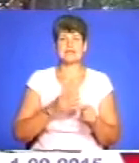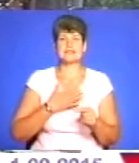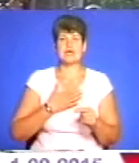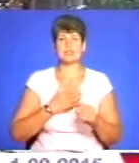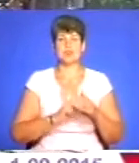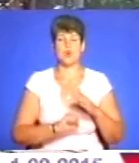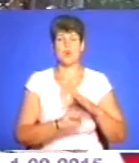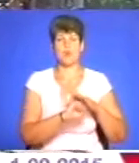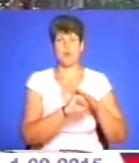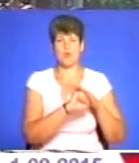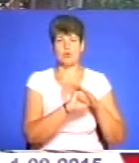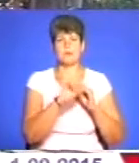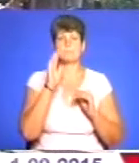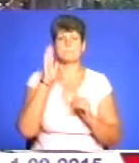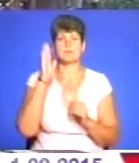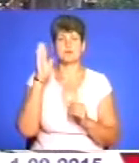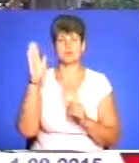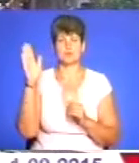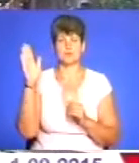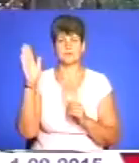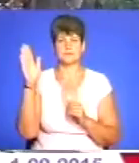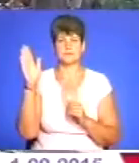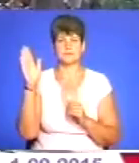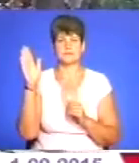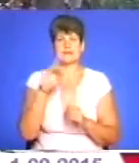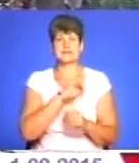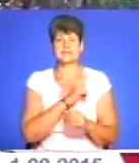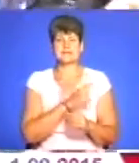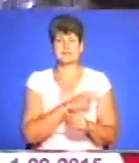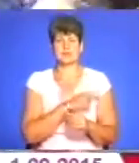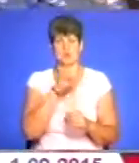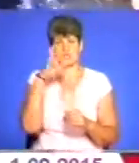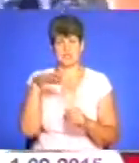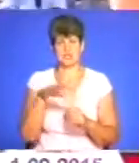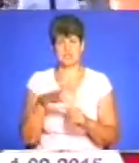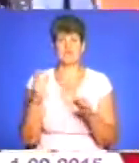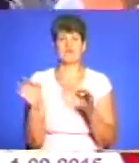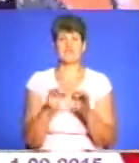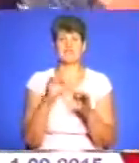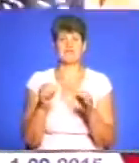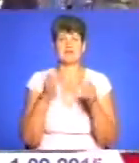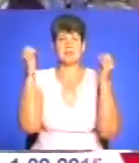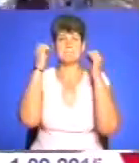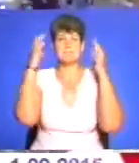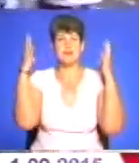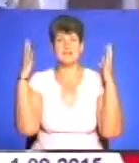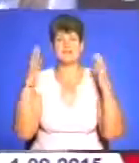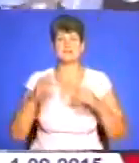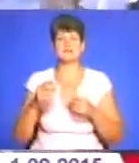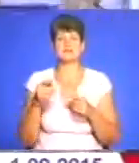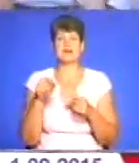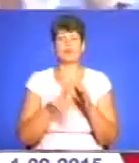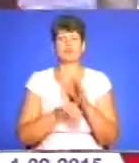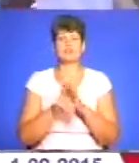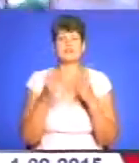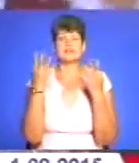опора майбутньому сильної міцної держави. Вишиванки, бантики, мильні бульбашки – так почався